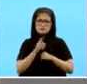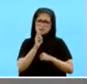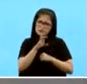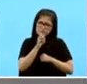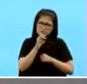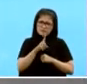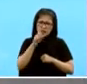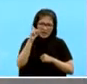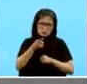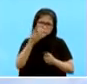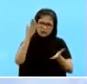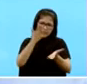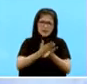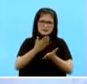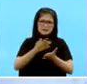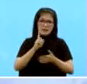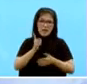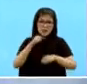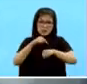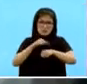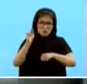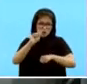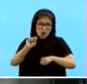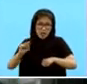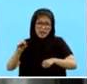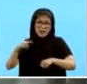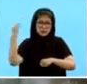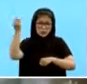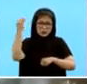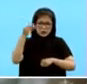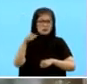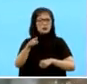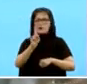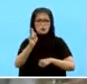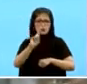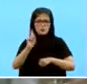agar disiplin dan tidak keluyuran saat jam sekolah. Tim Liputan iNews melaporkan.